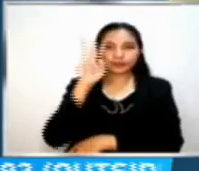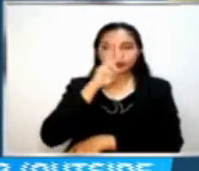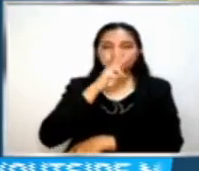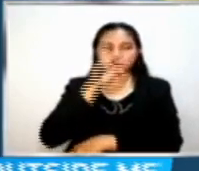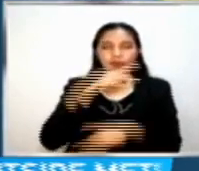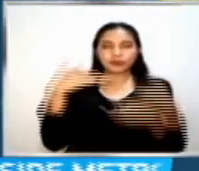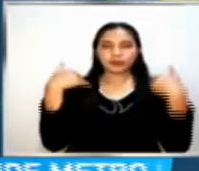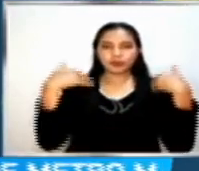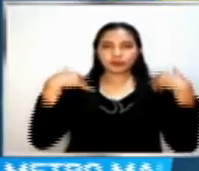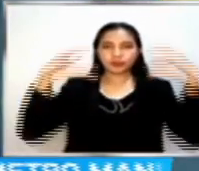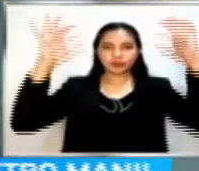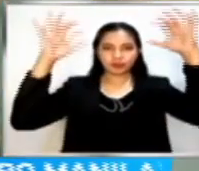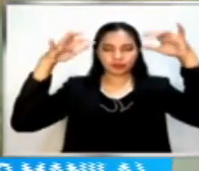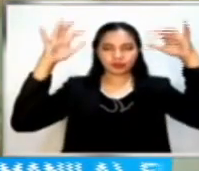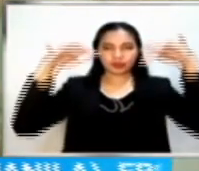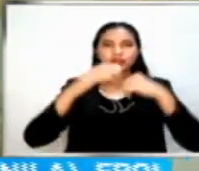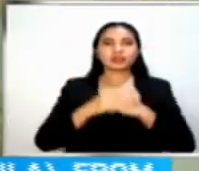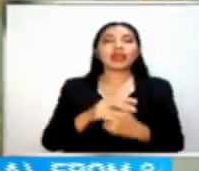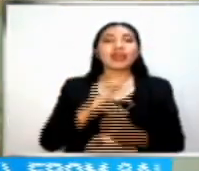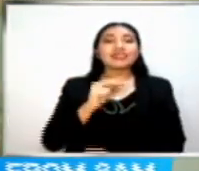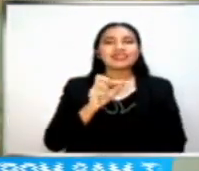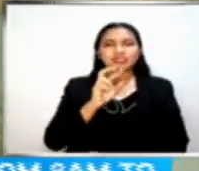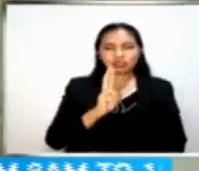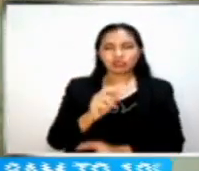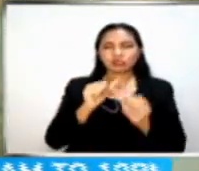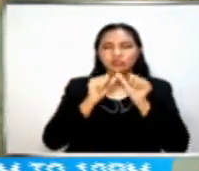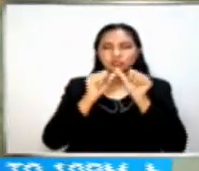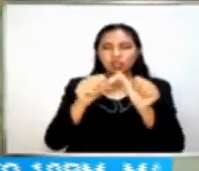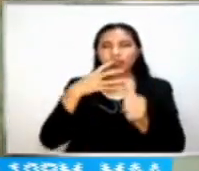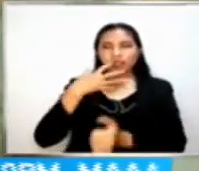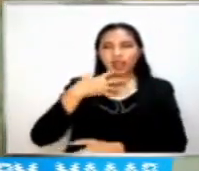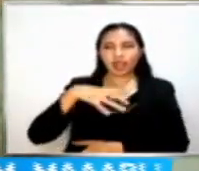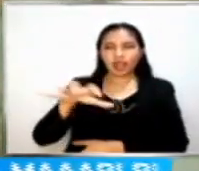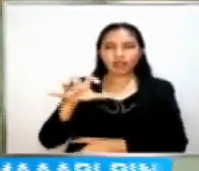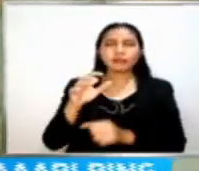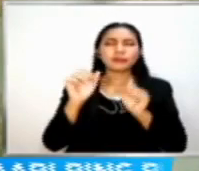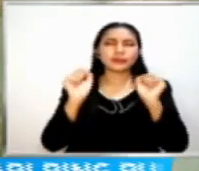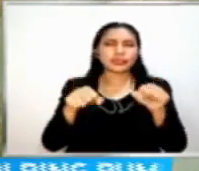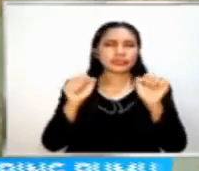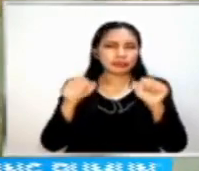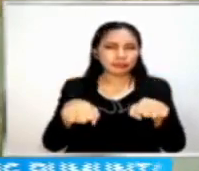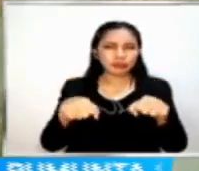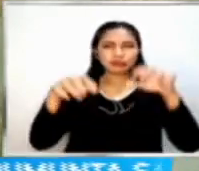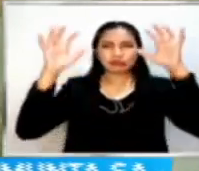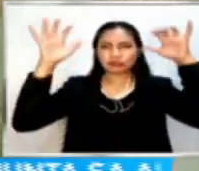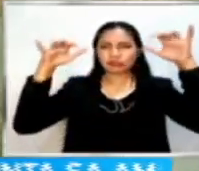mga maalinsangan sa Metro Manila pero posible ang ulan sa ilang lugar.